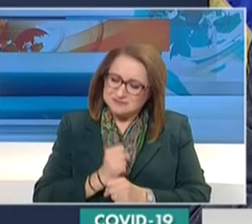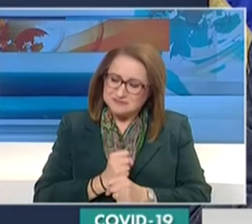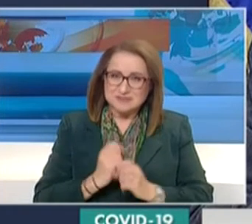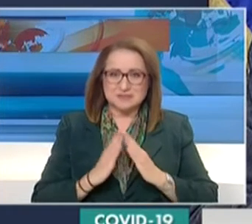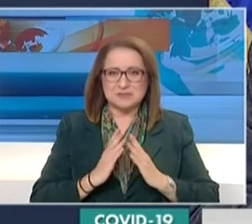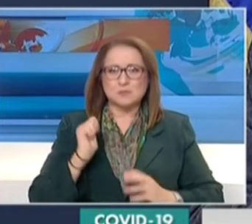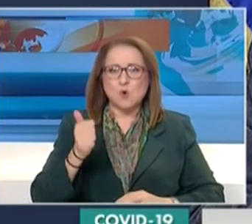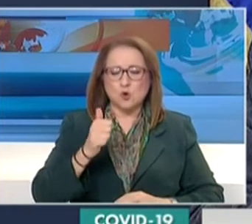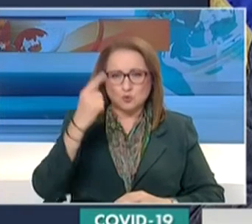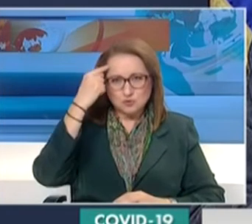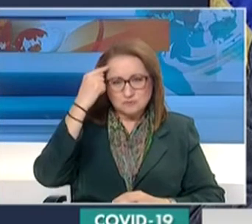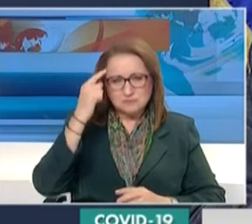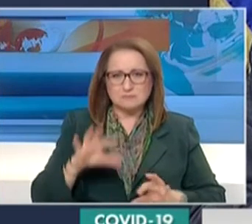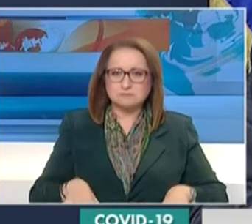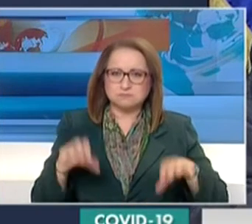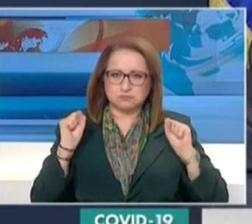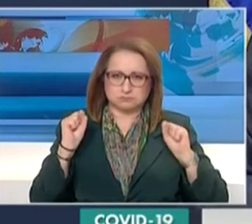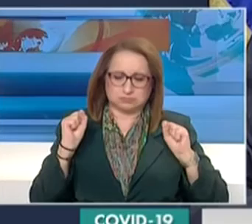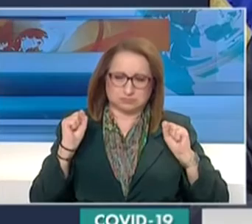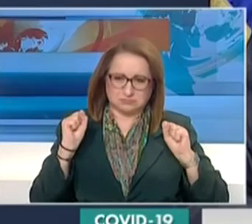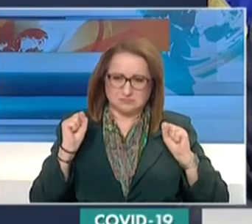οικείους τους στη νέα νόσο. Σας ευχαριστώ.